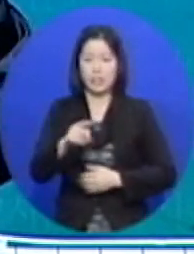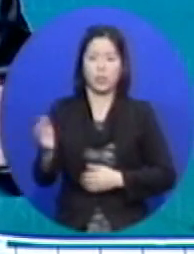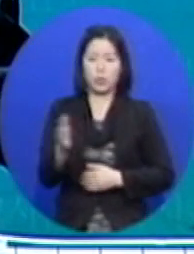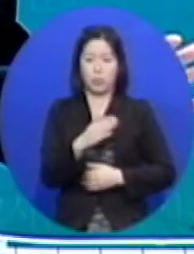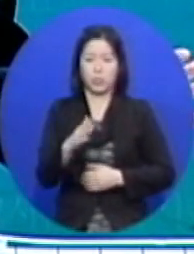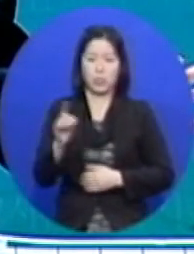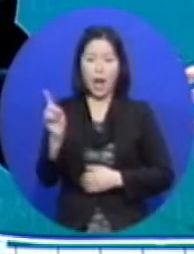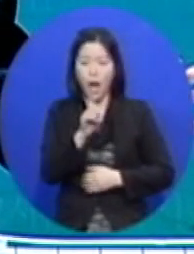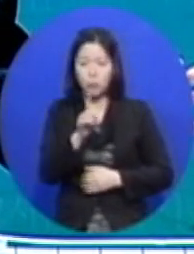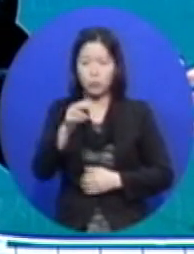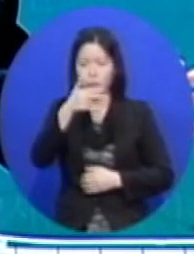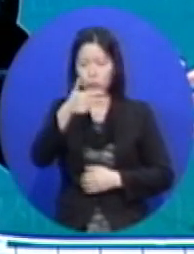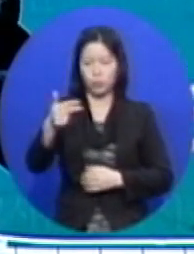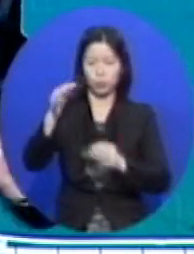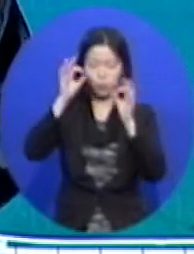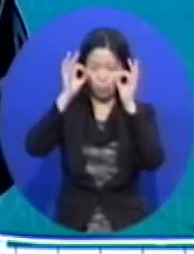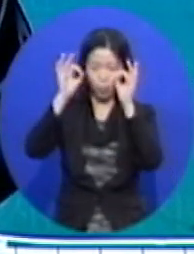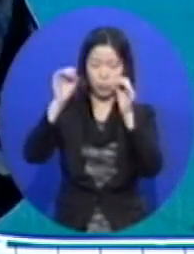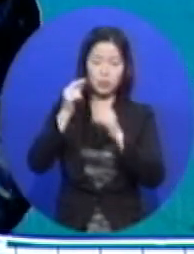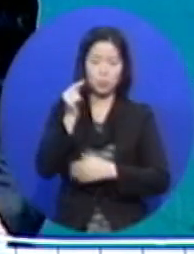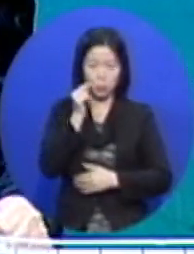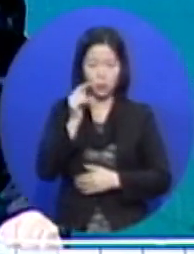주를 보지 못하리라